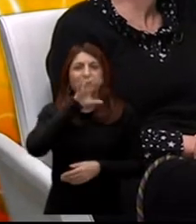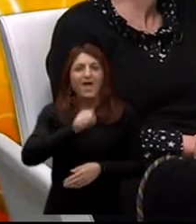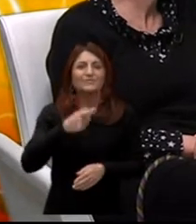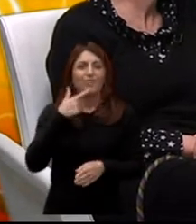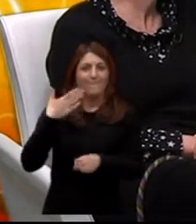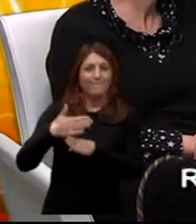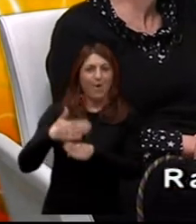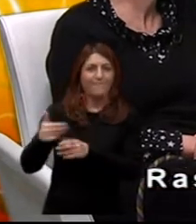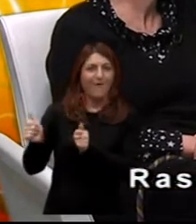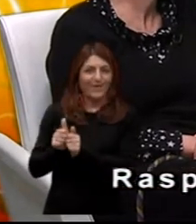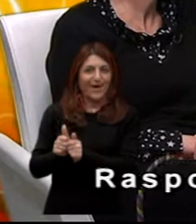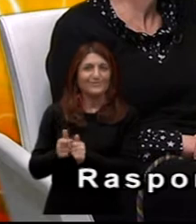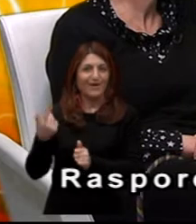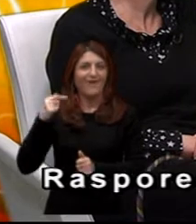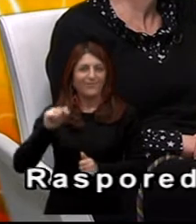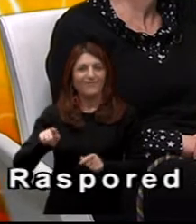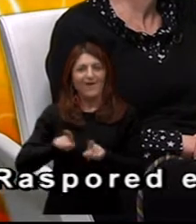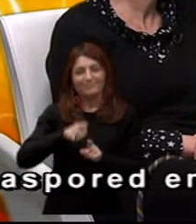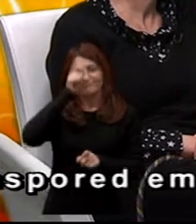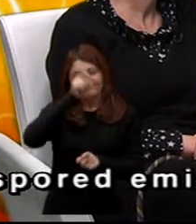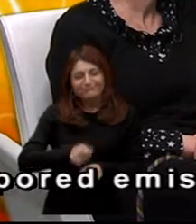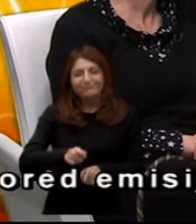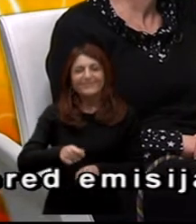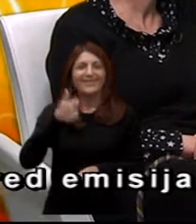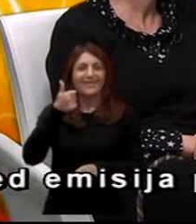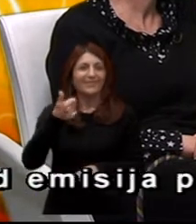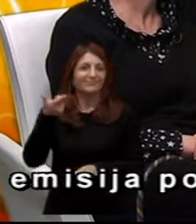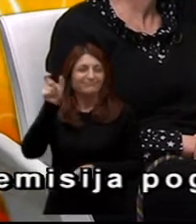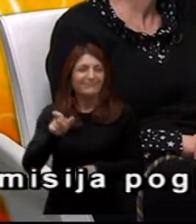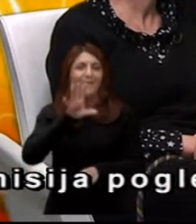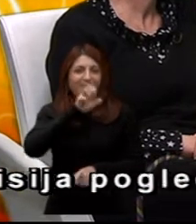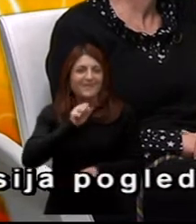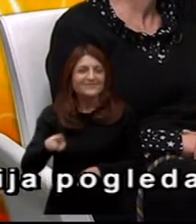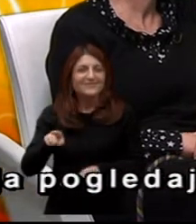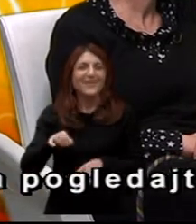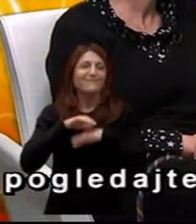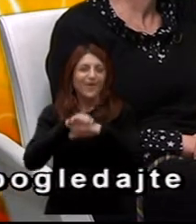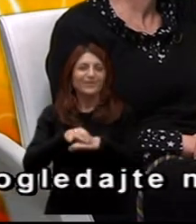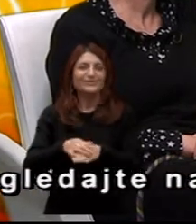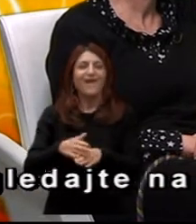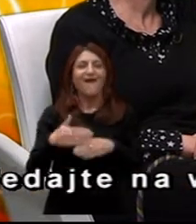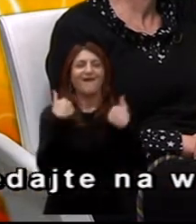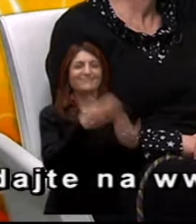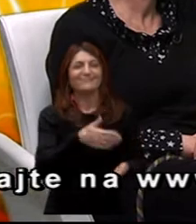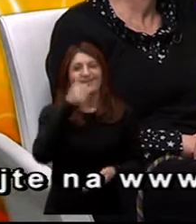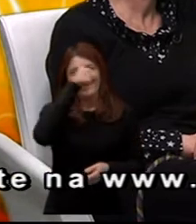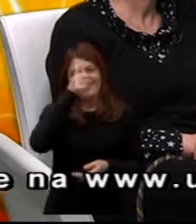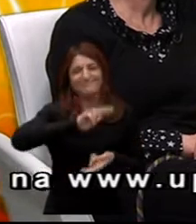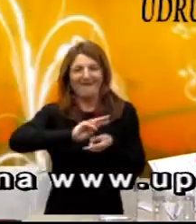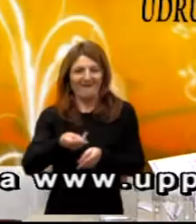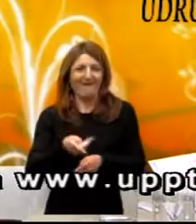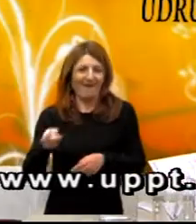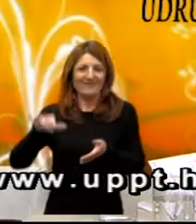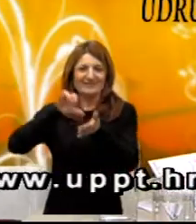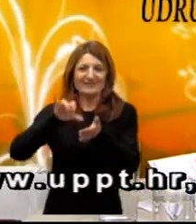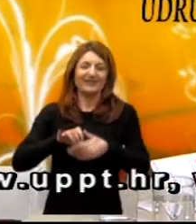tud je došao taj naziv da se oda počast jednom od prvih pasa vodiča u Hrvatskoj, pa je dobio ime Silver. Eto,